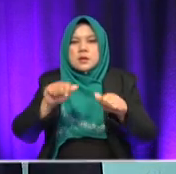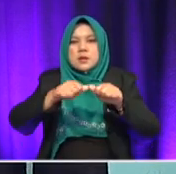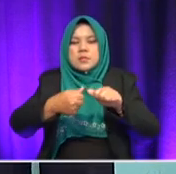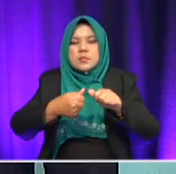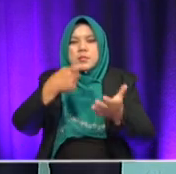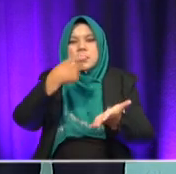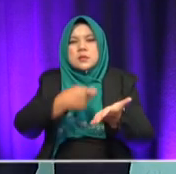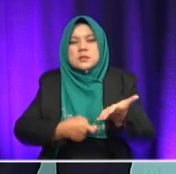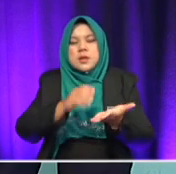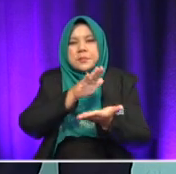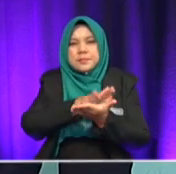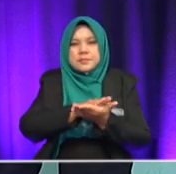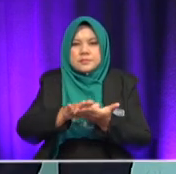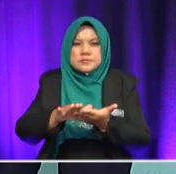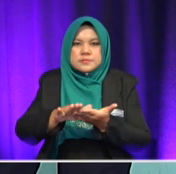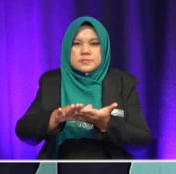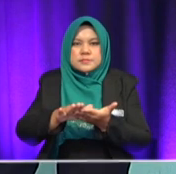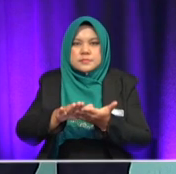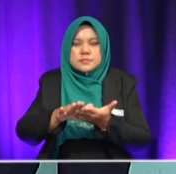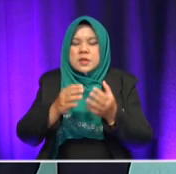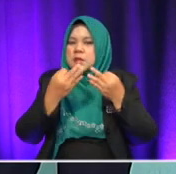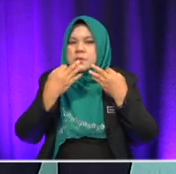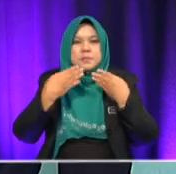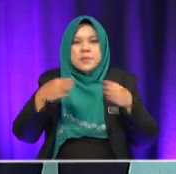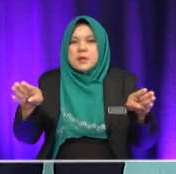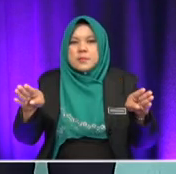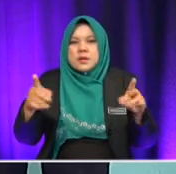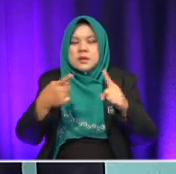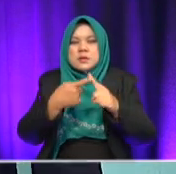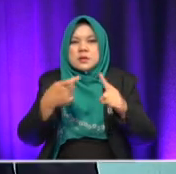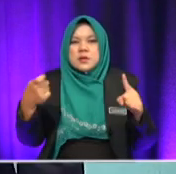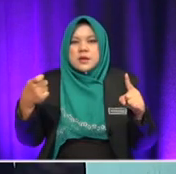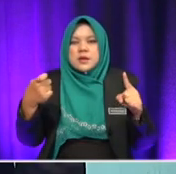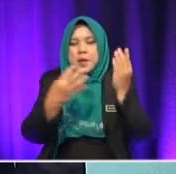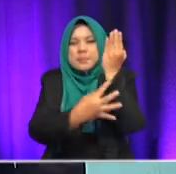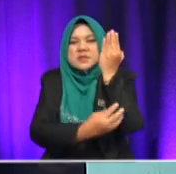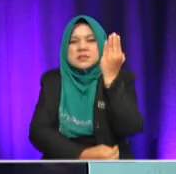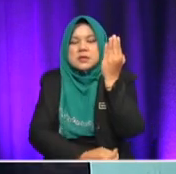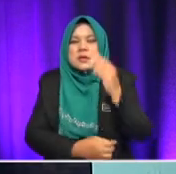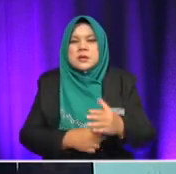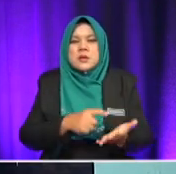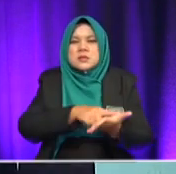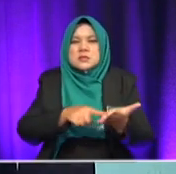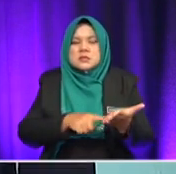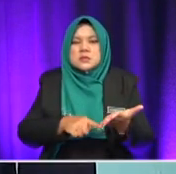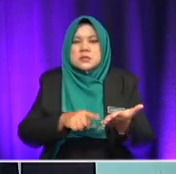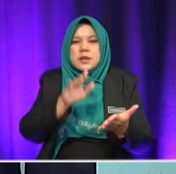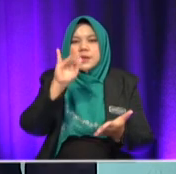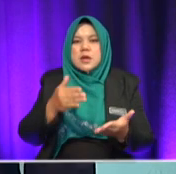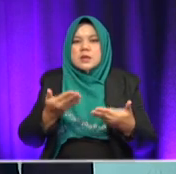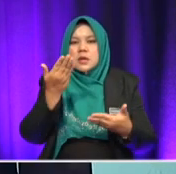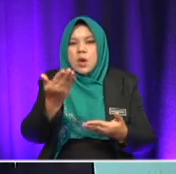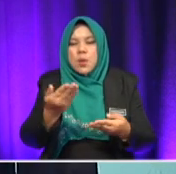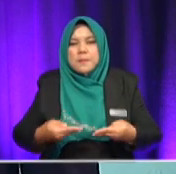hartamu bersih terbebas dari hafadz zakat yang kau berikan